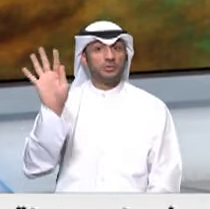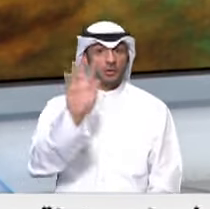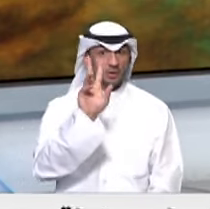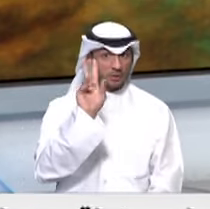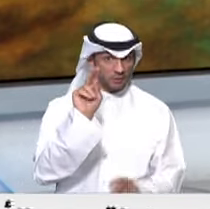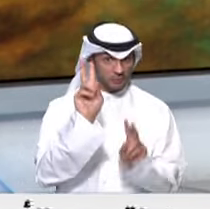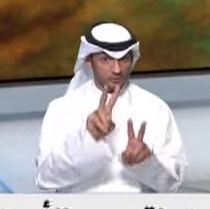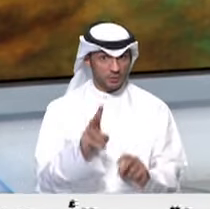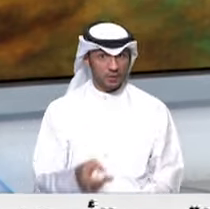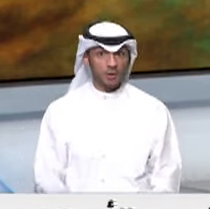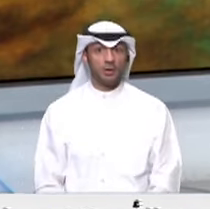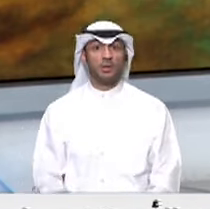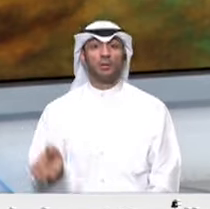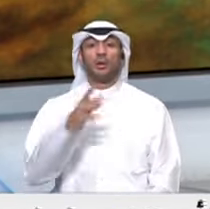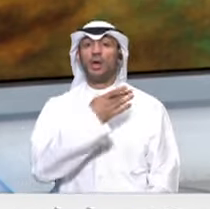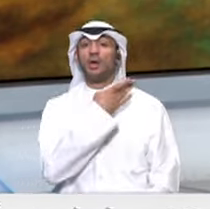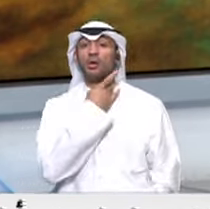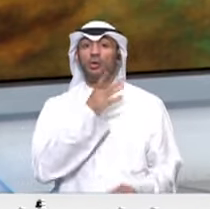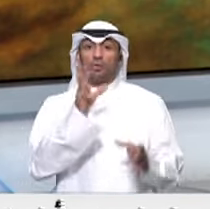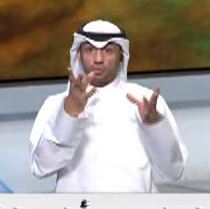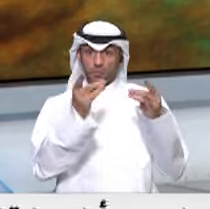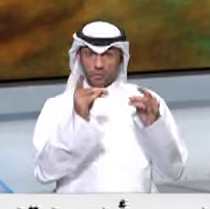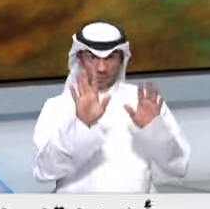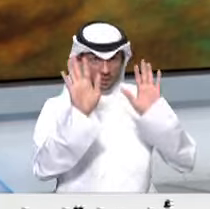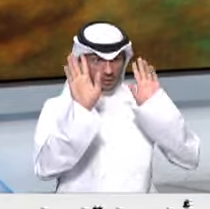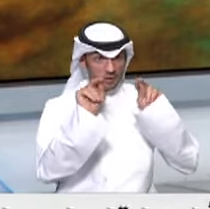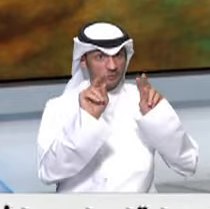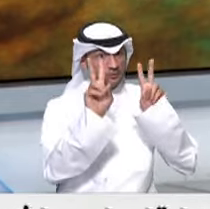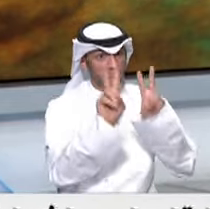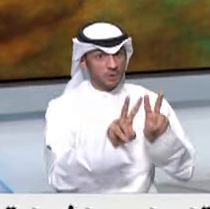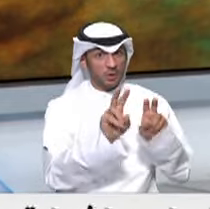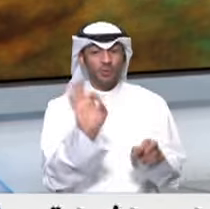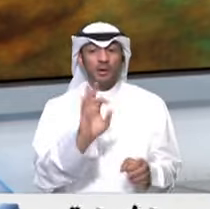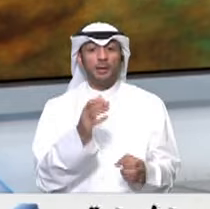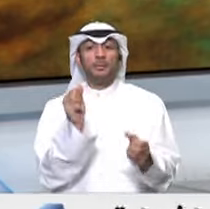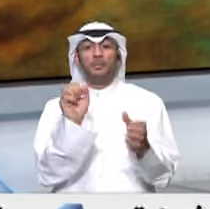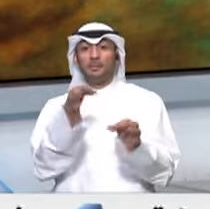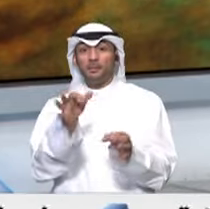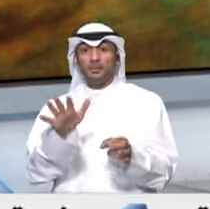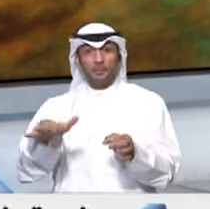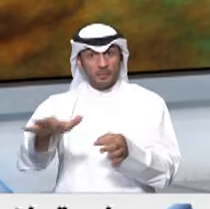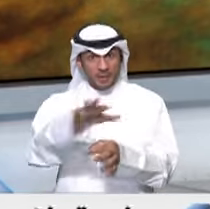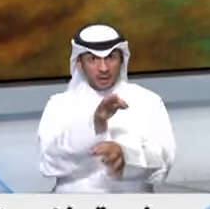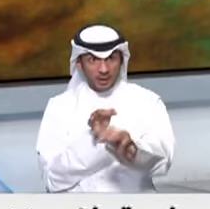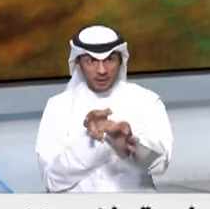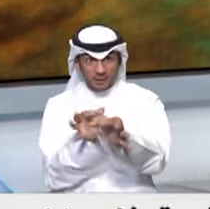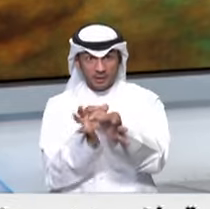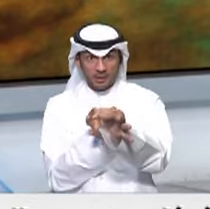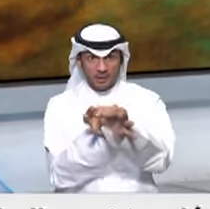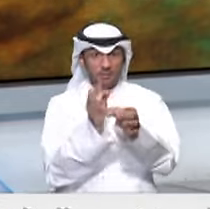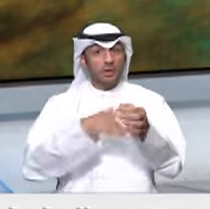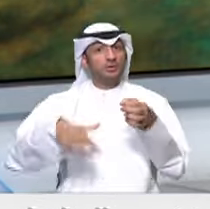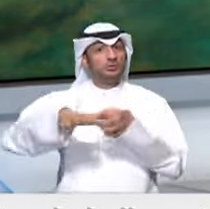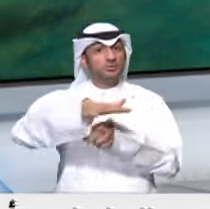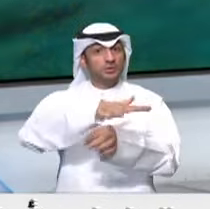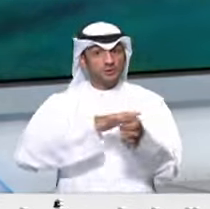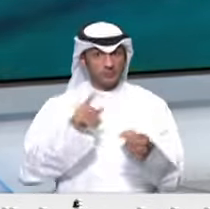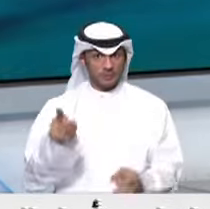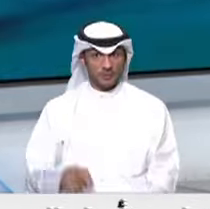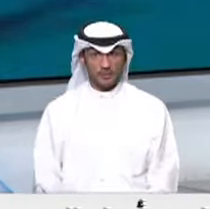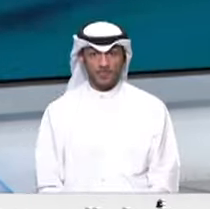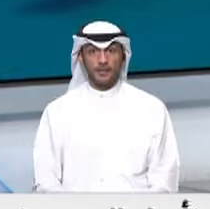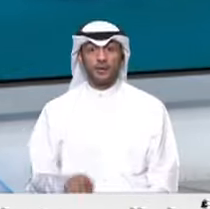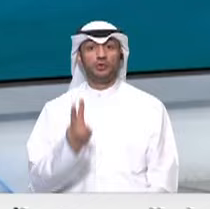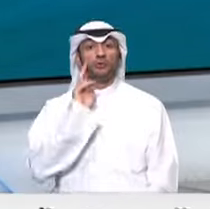كذلك استمرار في الرطوبة النسبية خاصة على المناطق الساحلية وكذلك الجزر الكويتية. بالنسبة